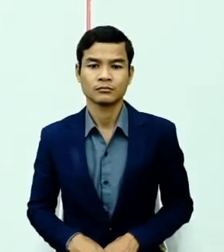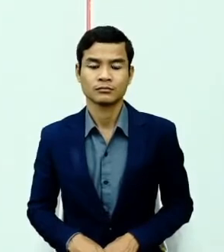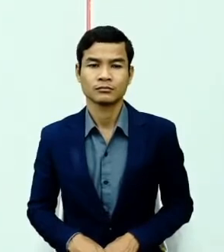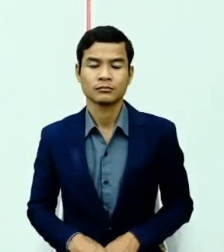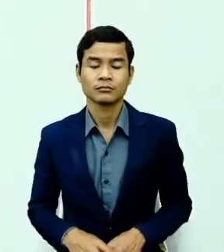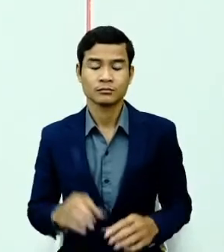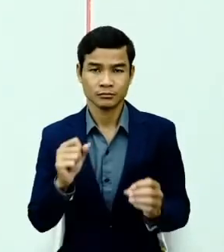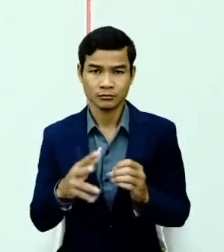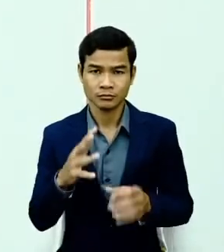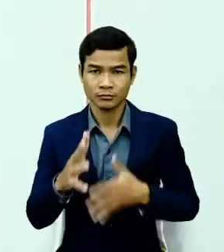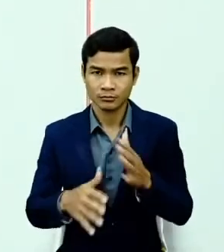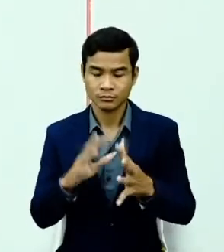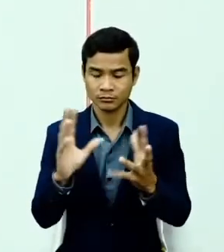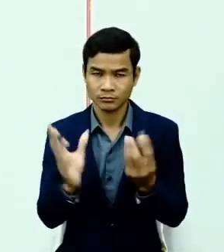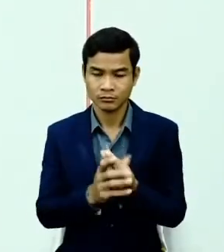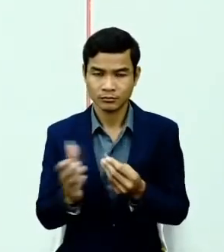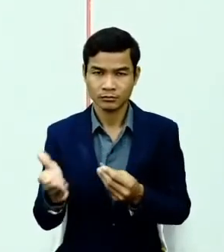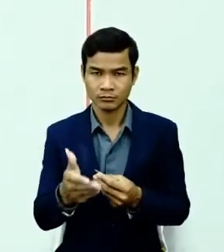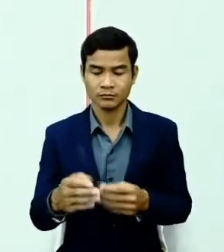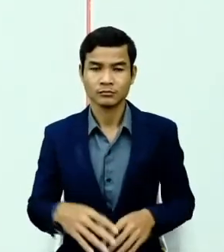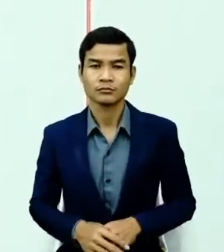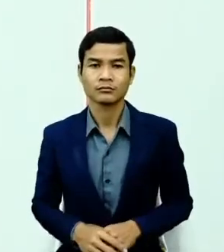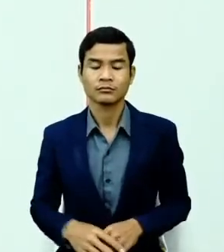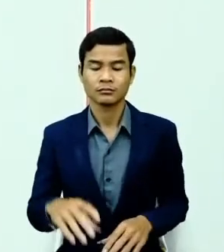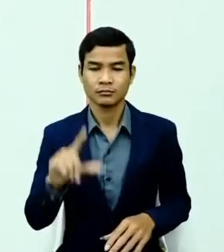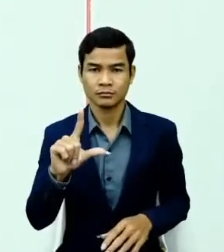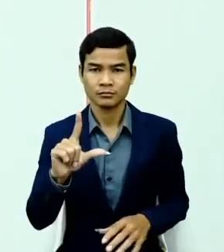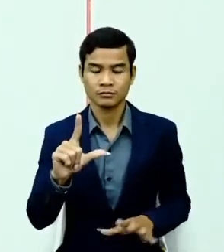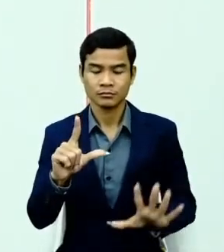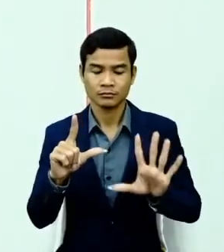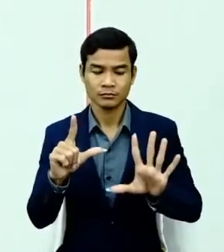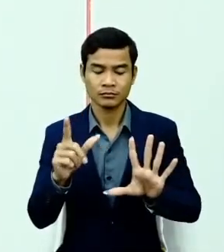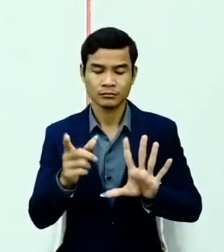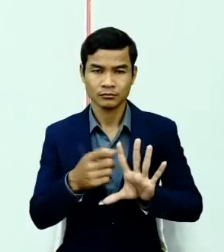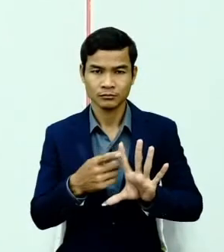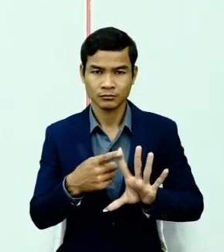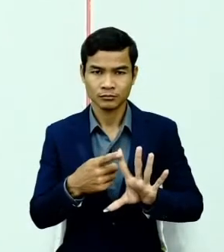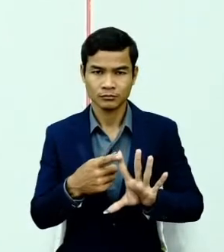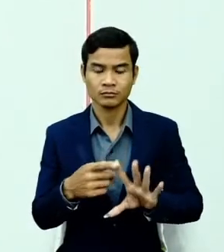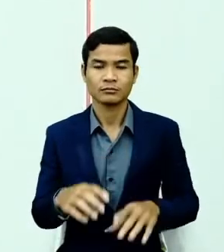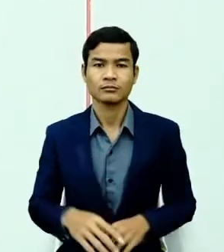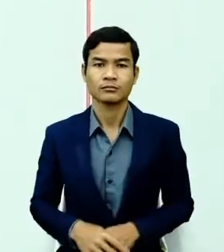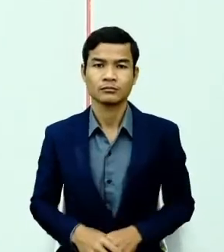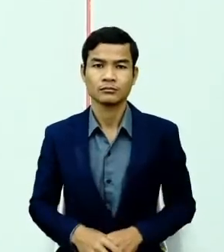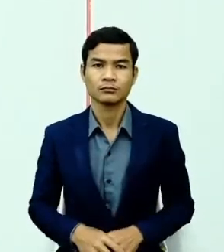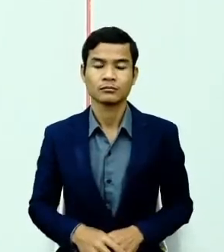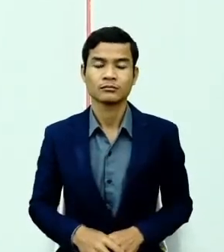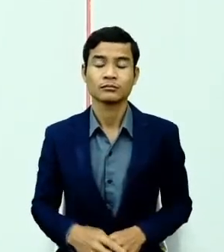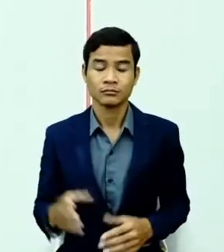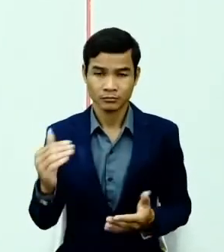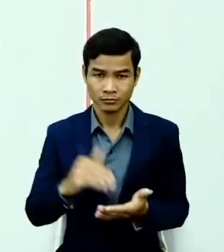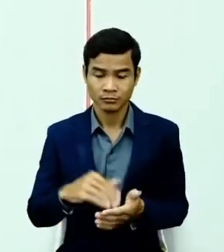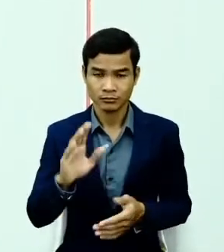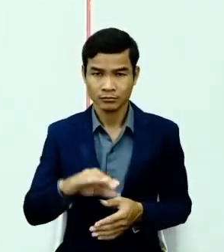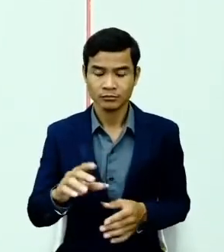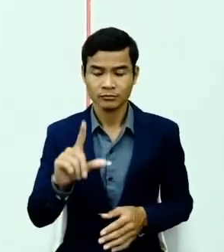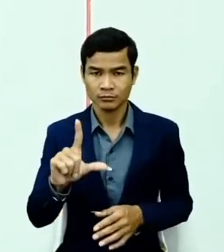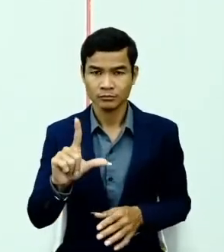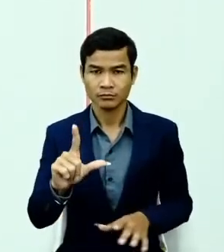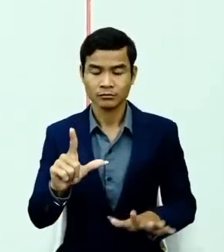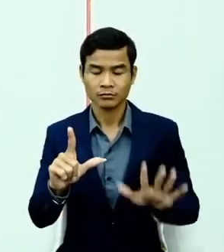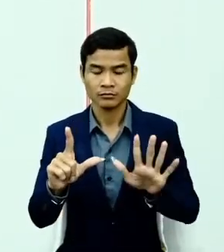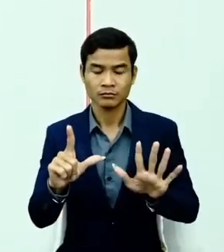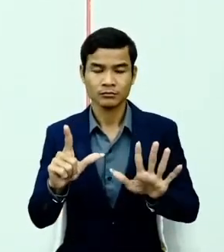ចាចាប់ផ្ដើមអានទាំងអស់គ្នាចាប់ផ្ដើមចអ៊ីជីម្ដងទៀតកូន